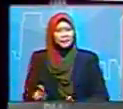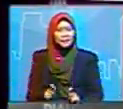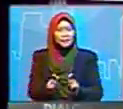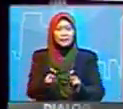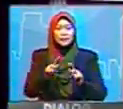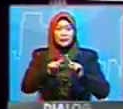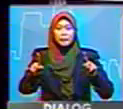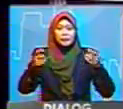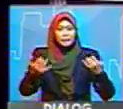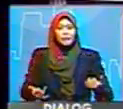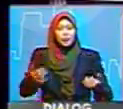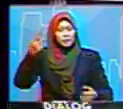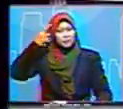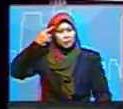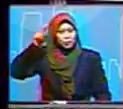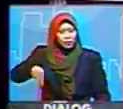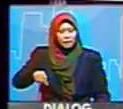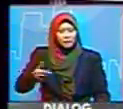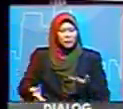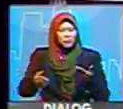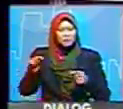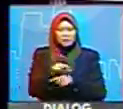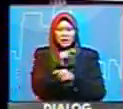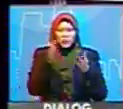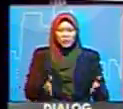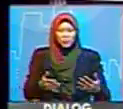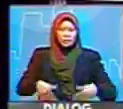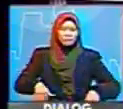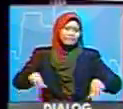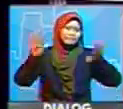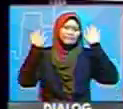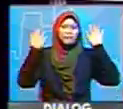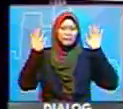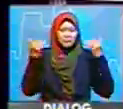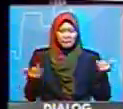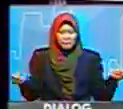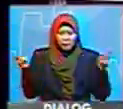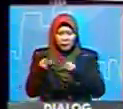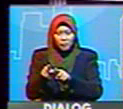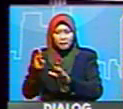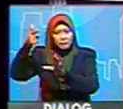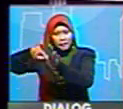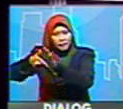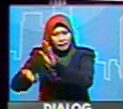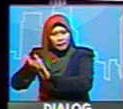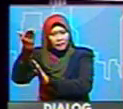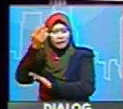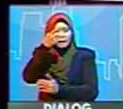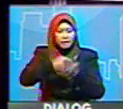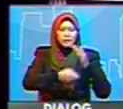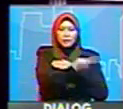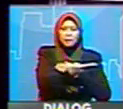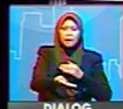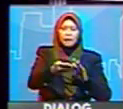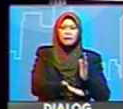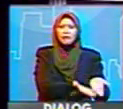ini Kebetulan mungkin pengguna rasa Fed up dengan keadaan yang berlaku apabila minyak naik Harga barang naik Tiga kali harga